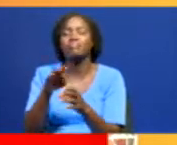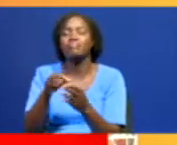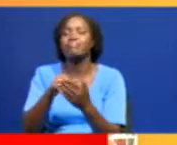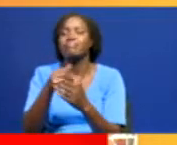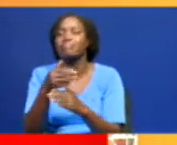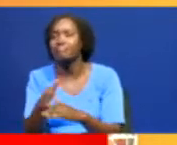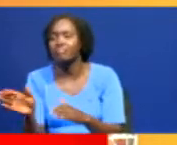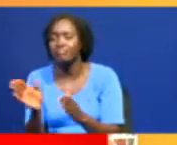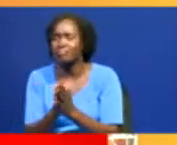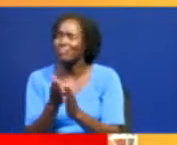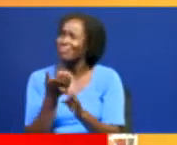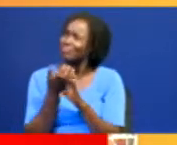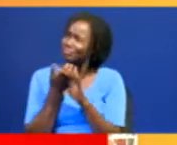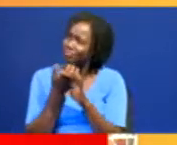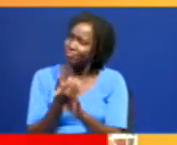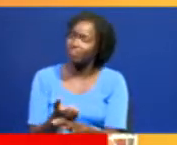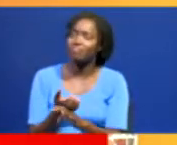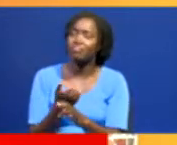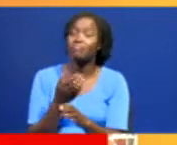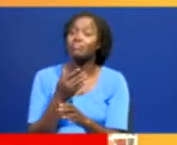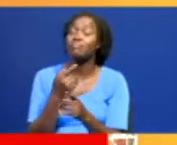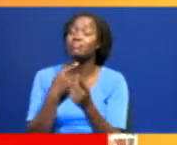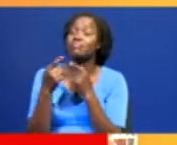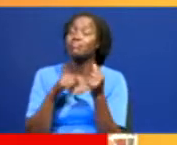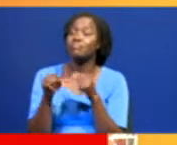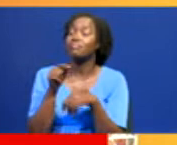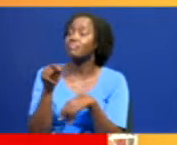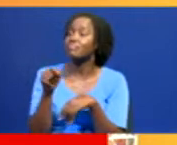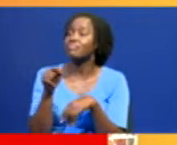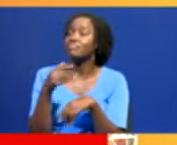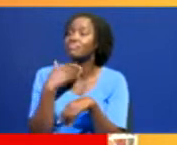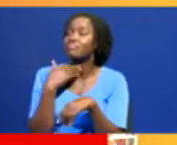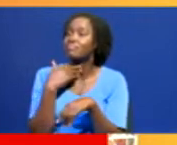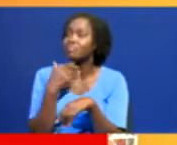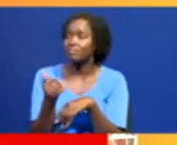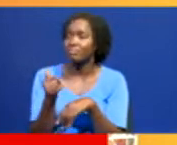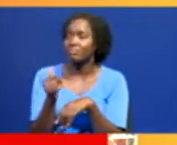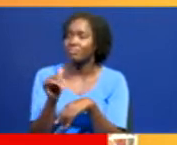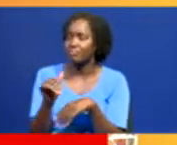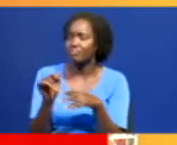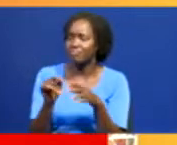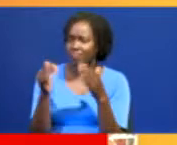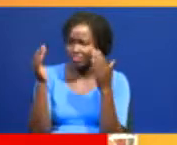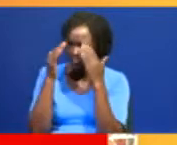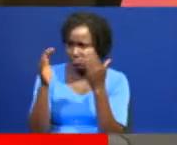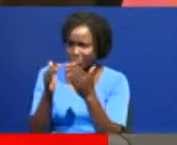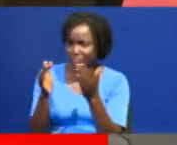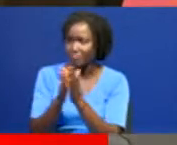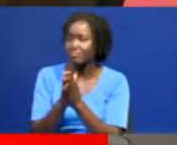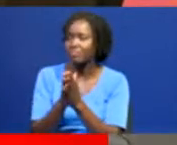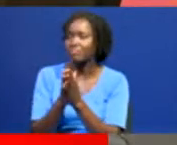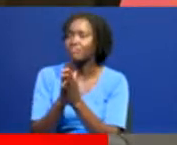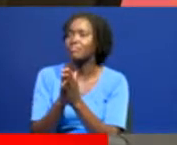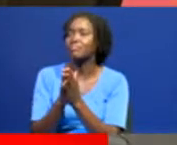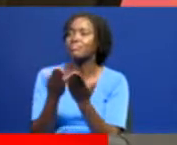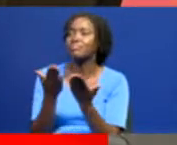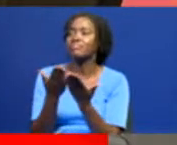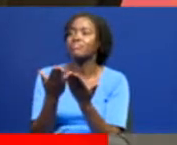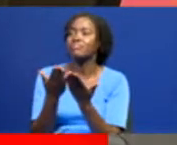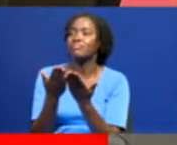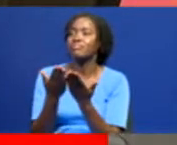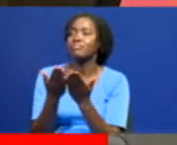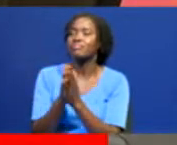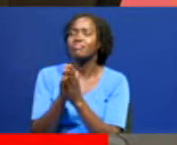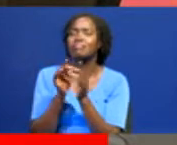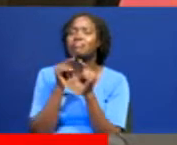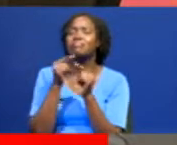hivyo ni vigumu, ni ngumu sana wale kuongelea ile maneno. Ningependa tuanze kuangalia na tufanye ile Kiingereza inasema bite the